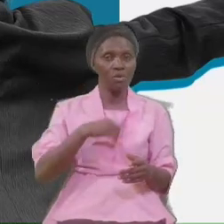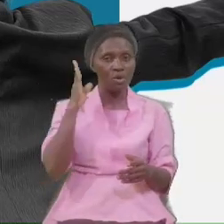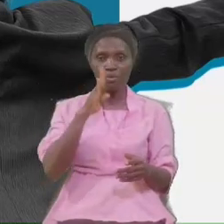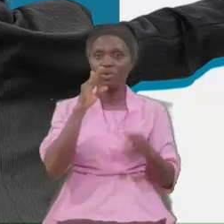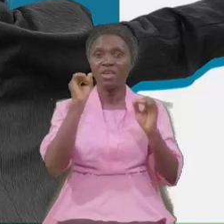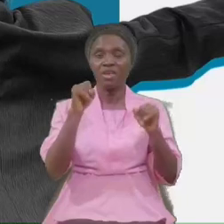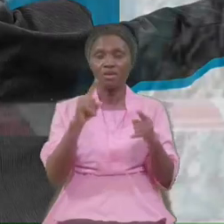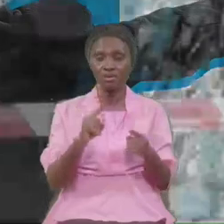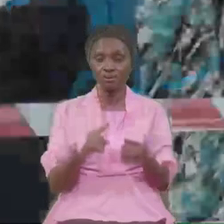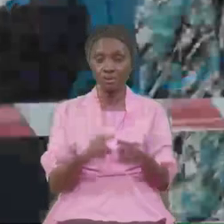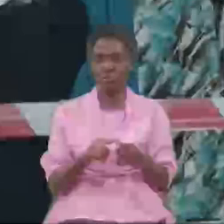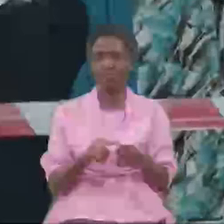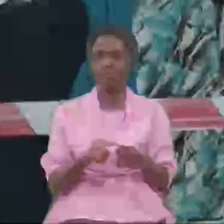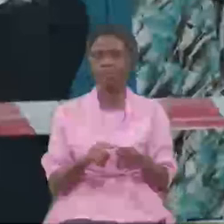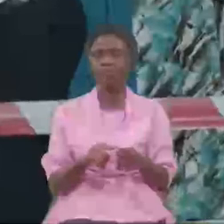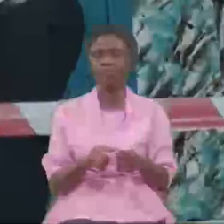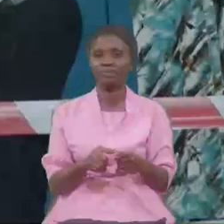fiche, le formulaire.